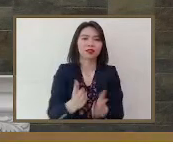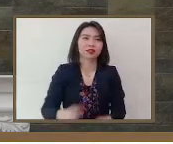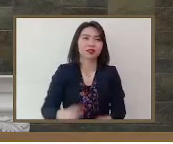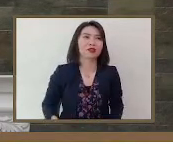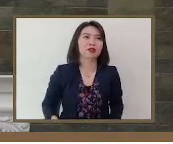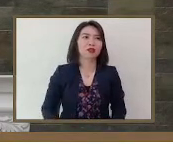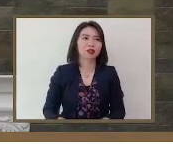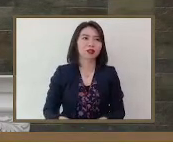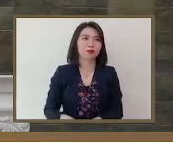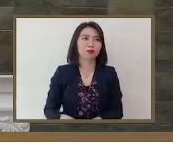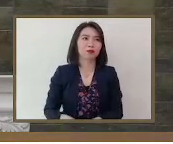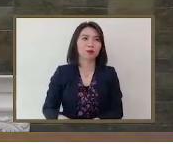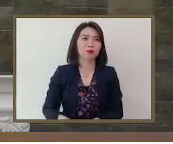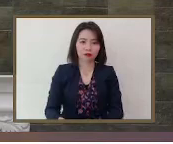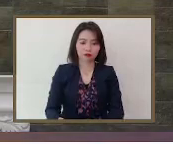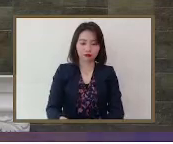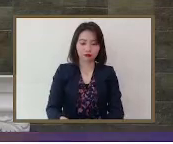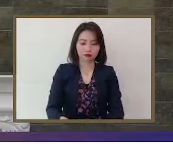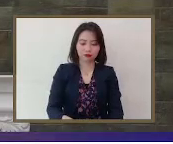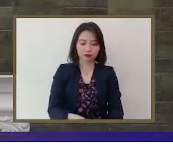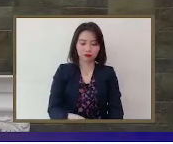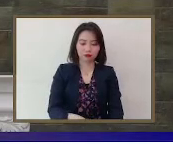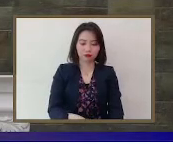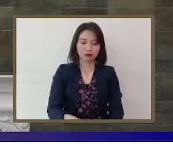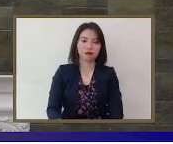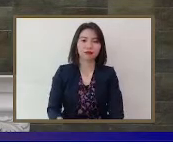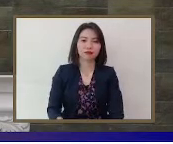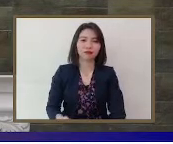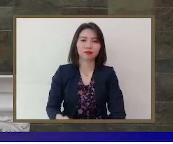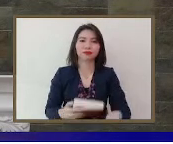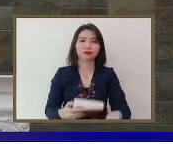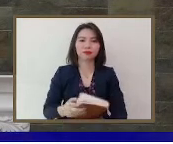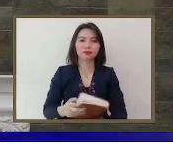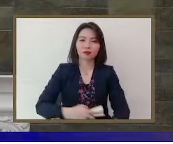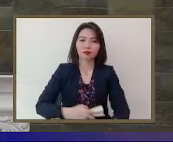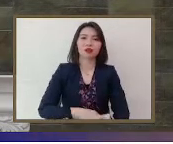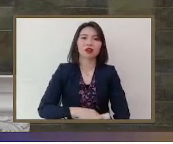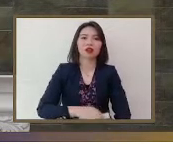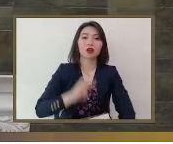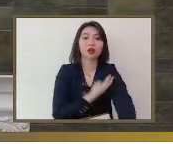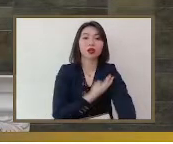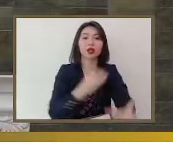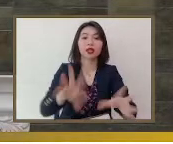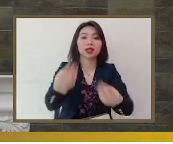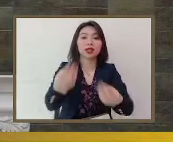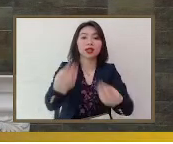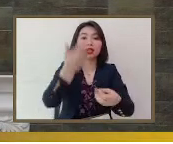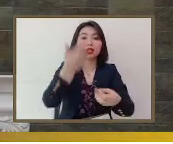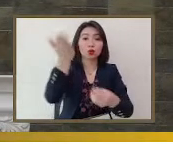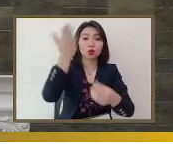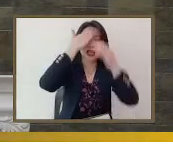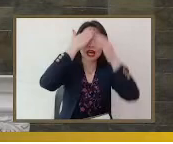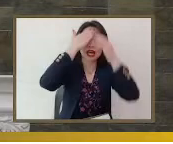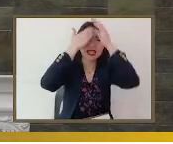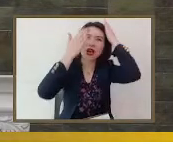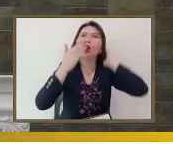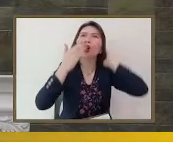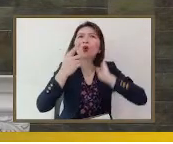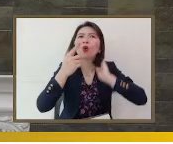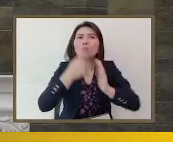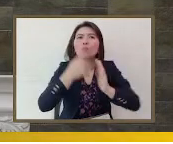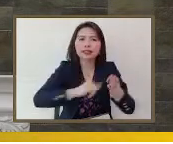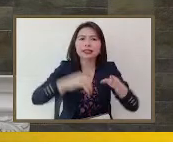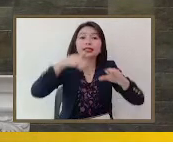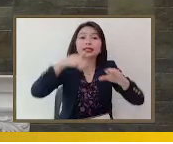by details, but at least, kapatid, we're giving you an idea kung anong meron ang bawat